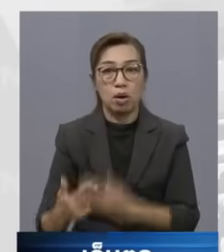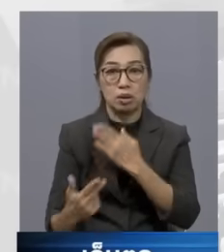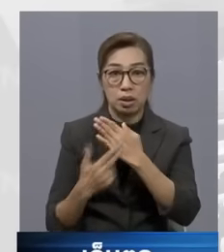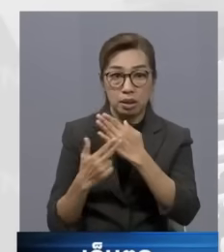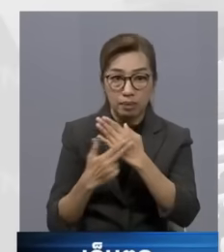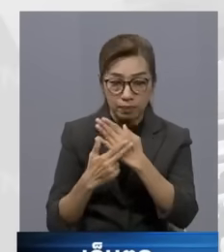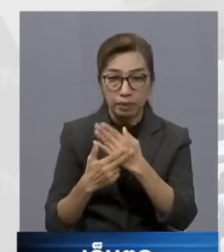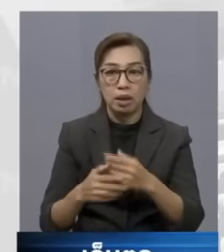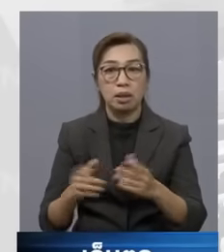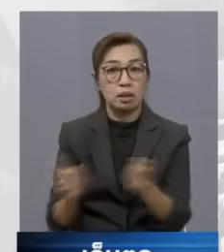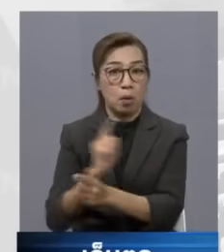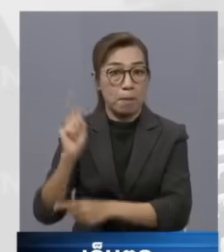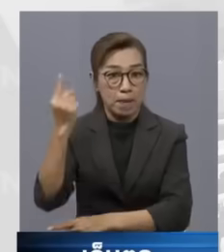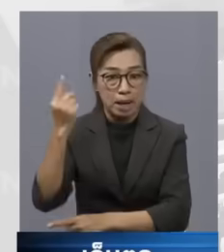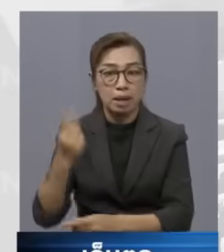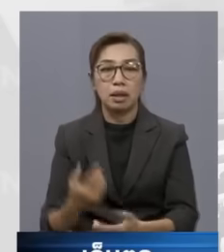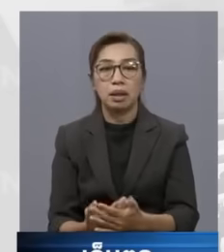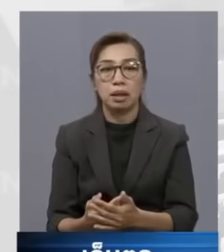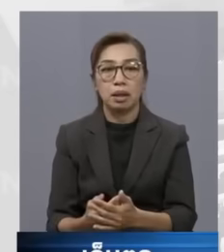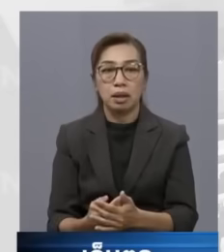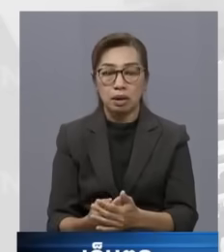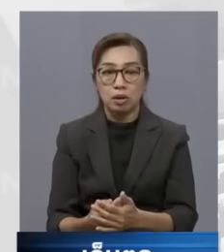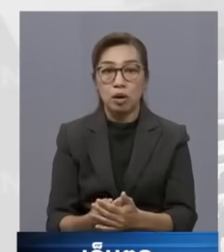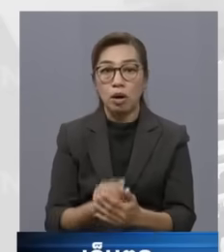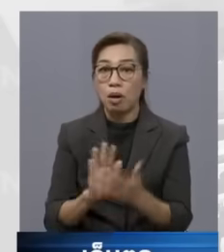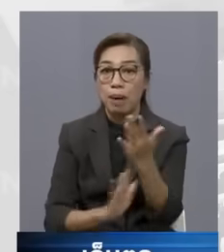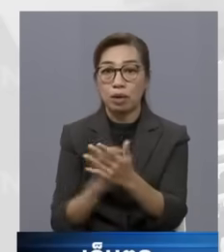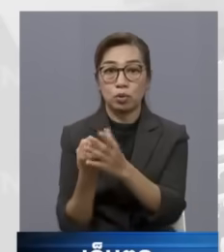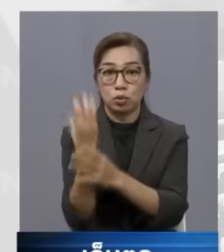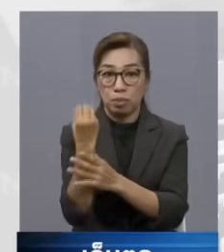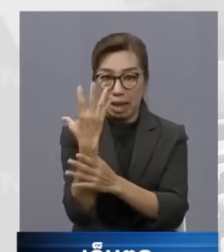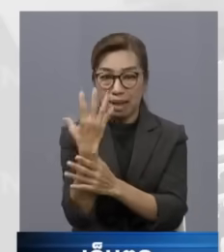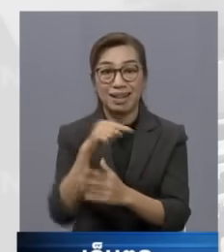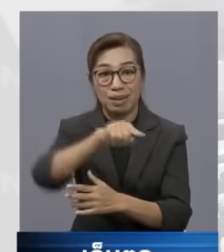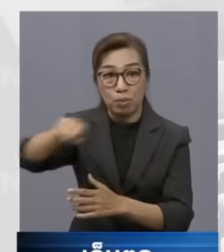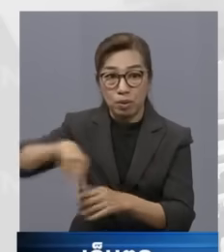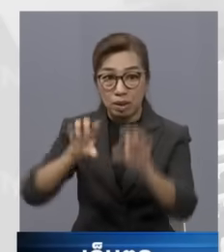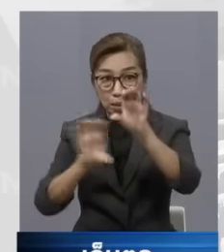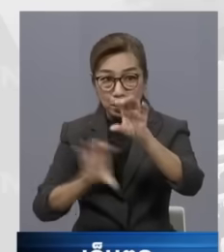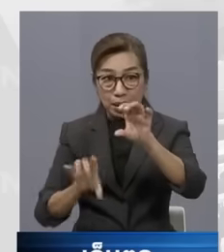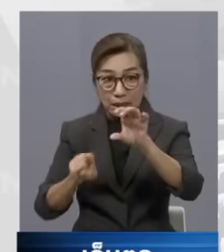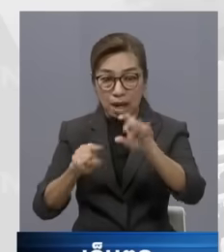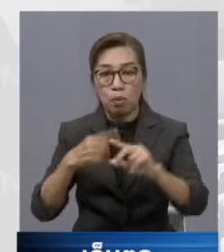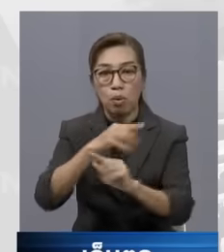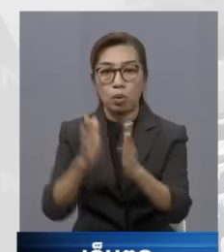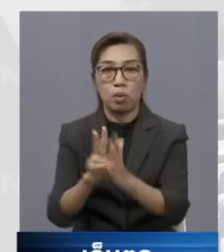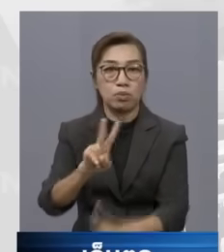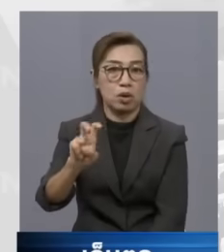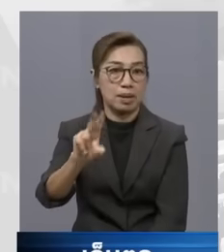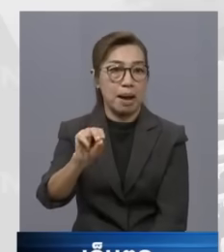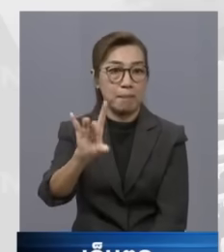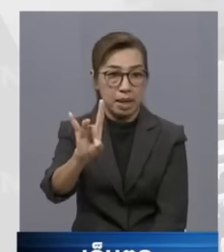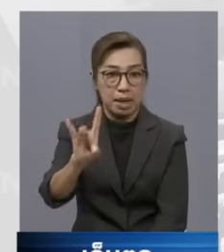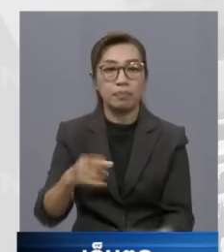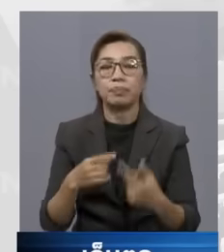ผจญภัยพลังสังคมใหม่แล้วก็พักท้องที่ไทยอันนี้คือแถลงเรียบร้อย 238แต่อย่างไรก็ตาม